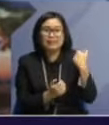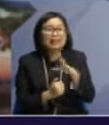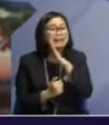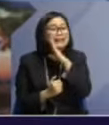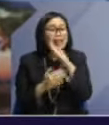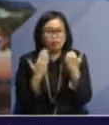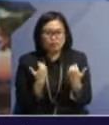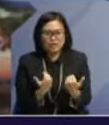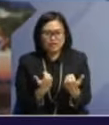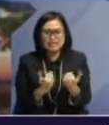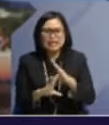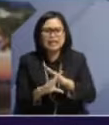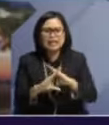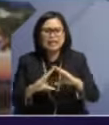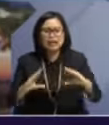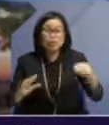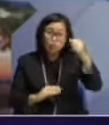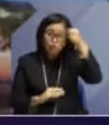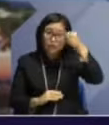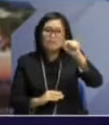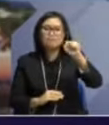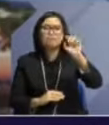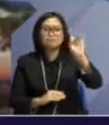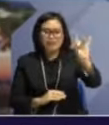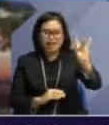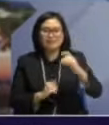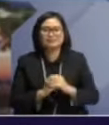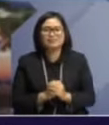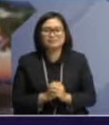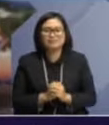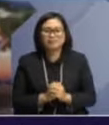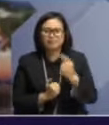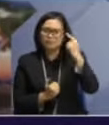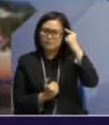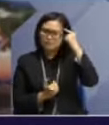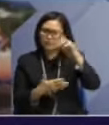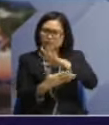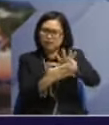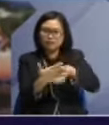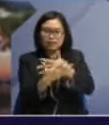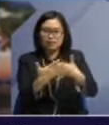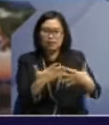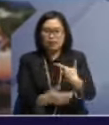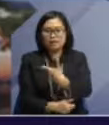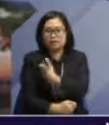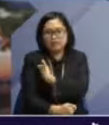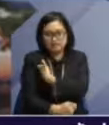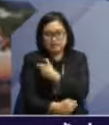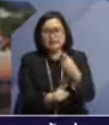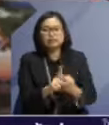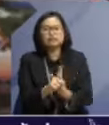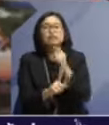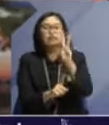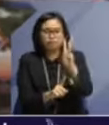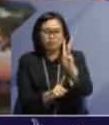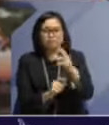ต่ขาดหายไปแล้วกว่า58วันสำหรับตัวเลขนะครับแต่อย่างไรก็ตามแต่แผนไทม์ไลน์ในการฉีดวัคซีนนั้นยังคงอยู่ที่เดือนมิถุน